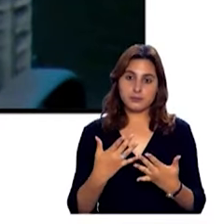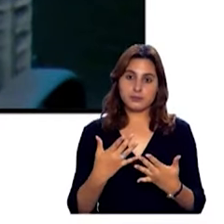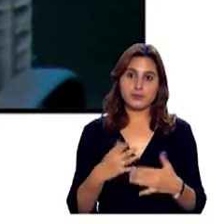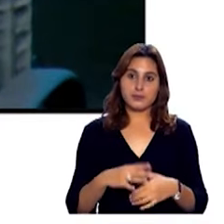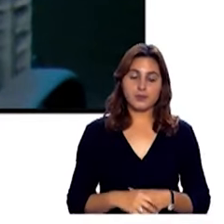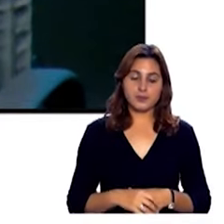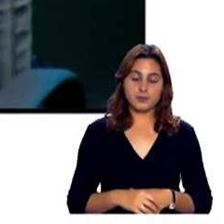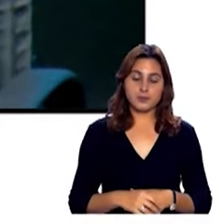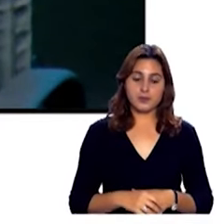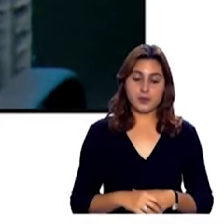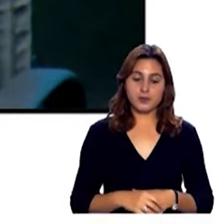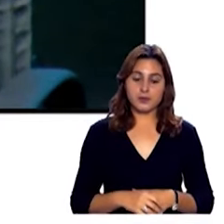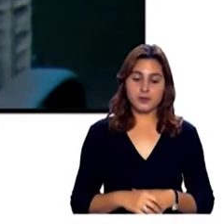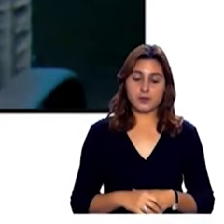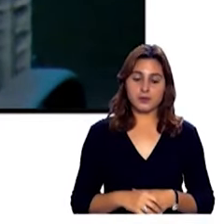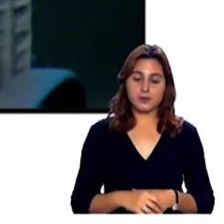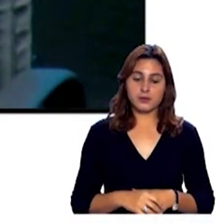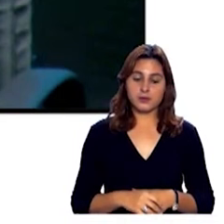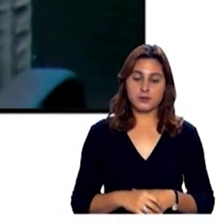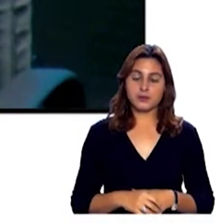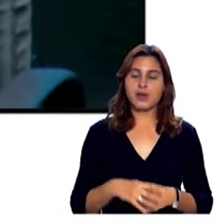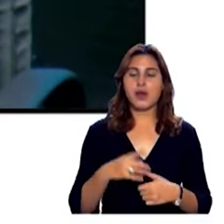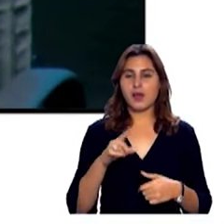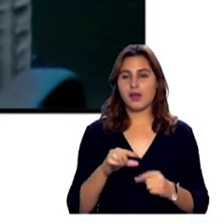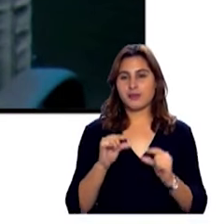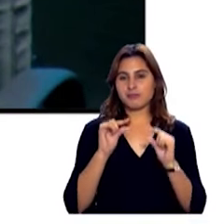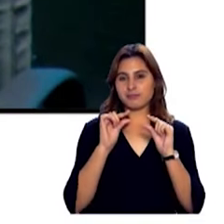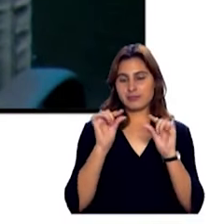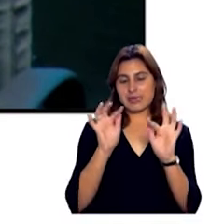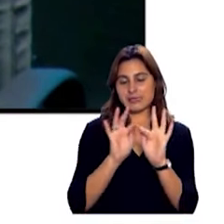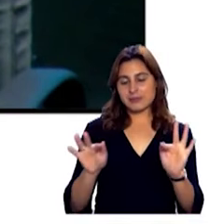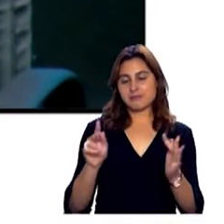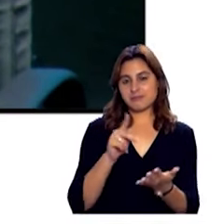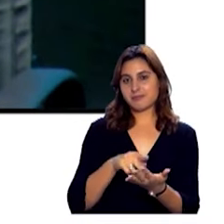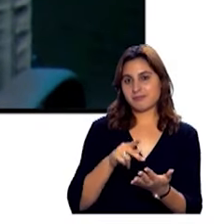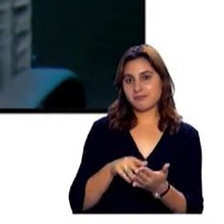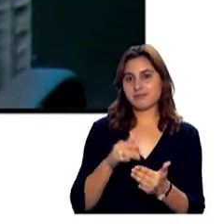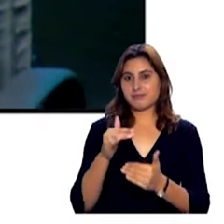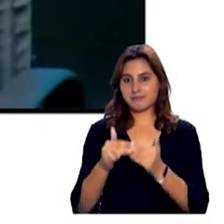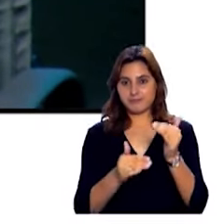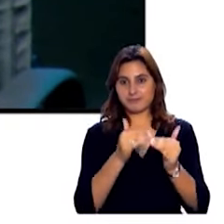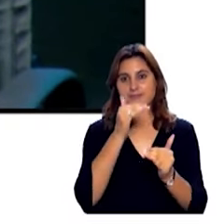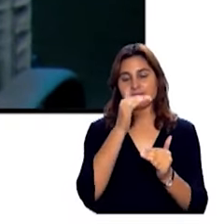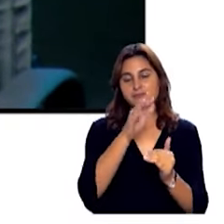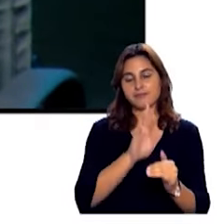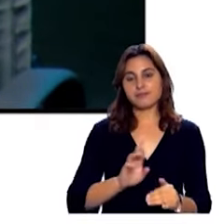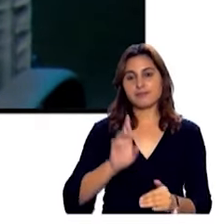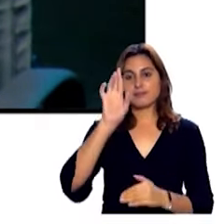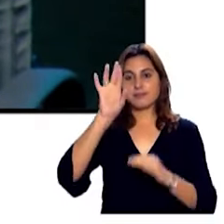la Simple volonté des chef de la cour de cassation de l'époque